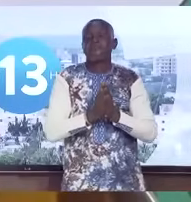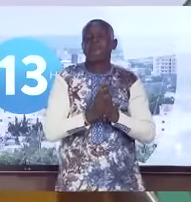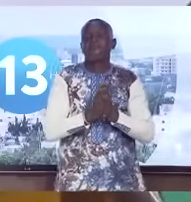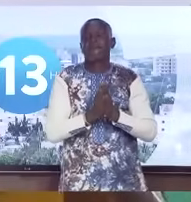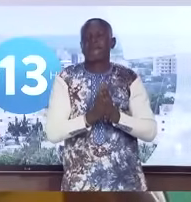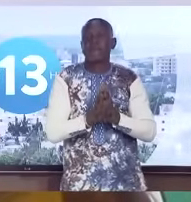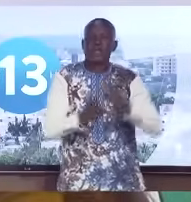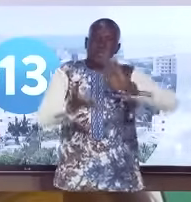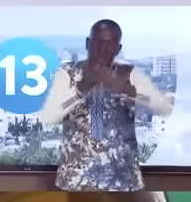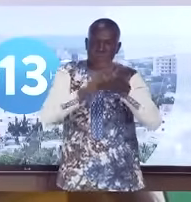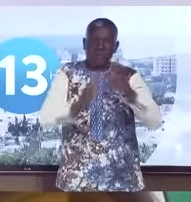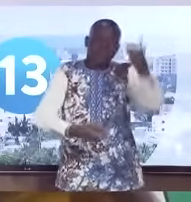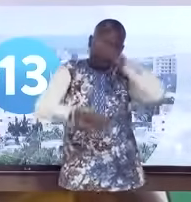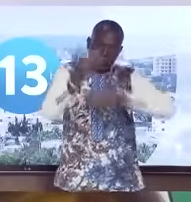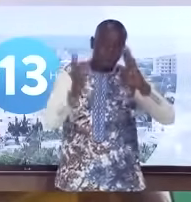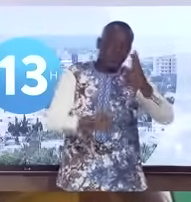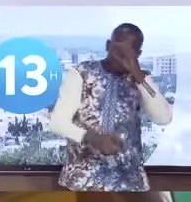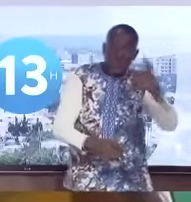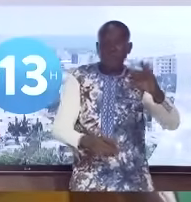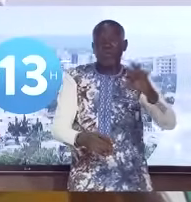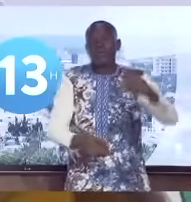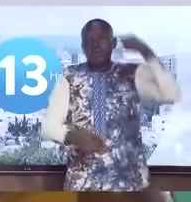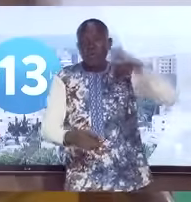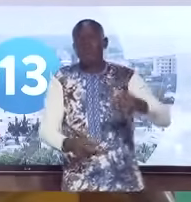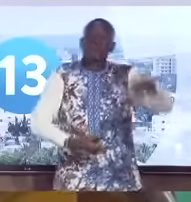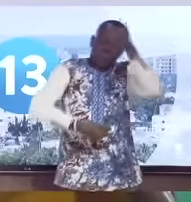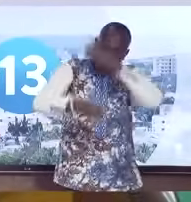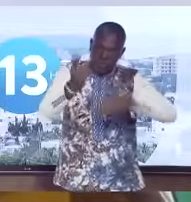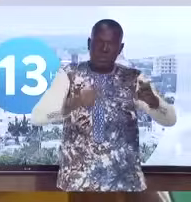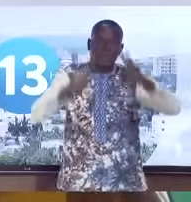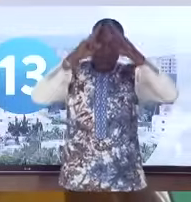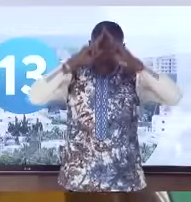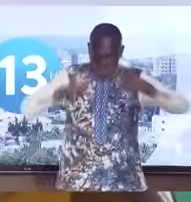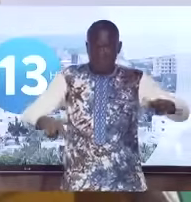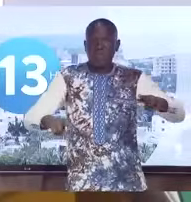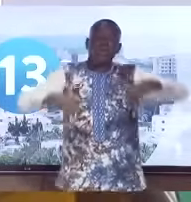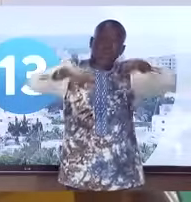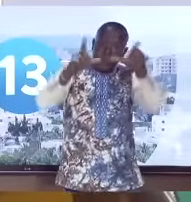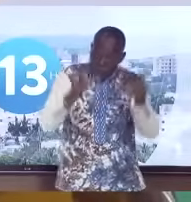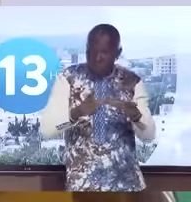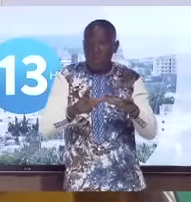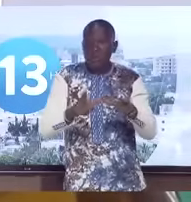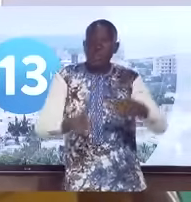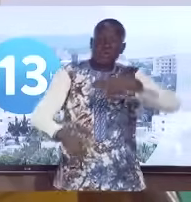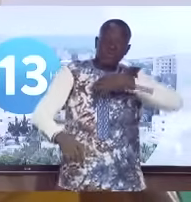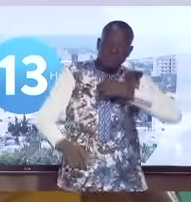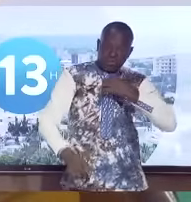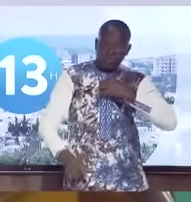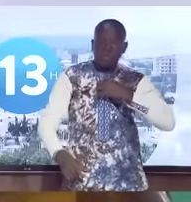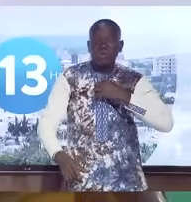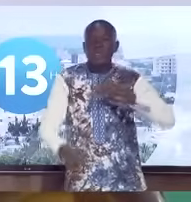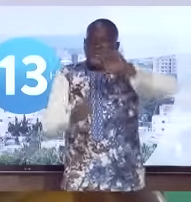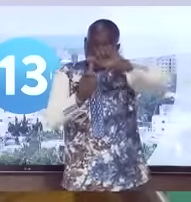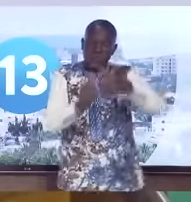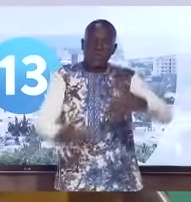Que la paix revienne au Faso. Pour que nous puissions retourner dans nos différentes localités, nous souhaitons à chacun un bon